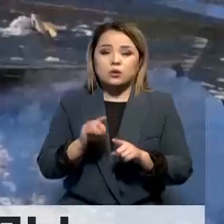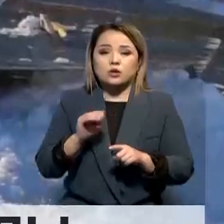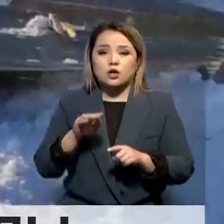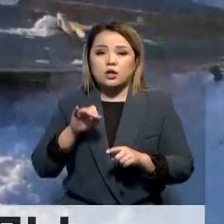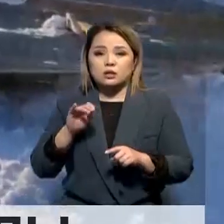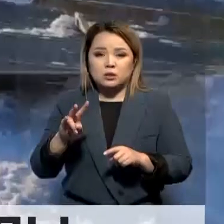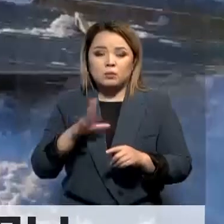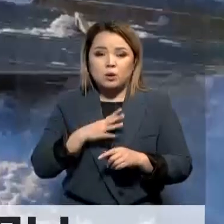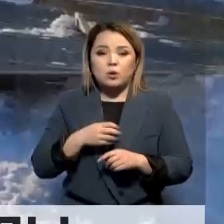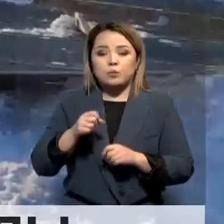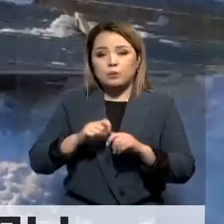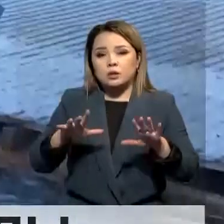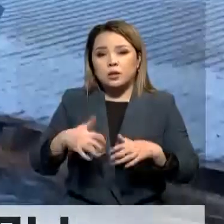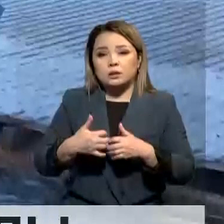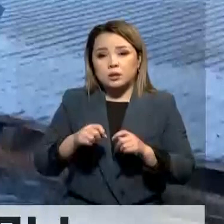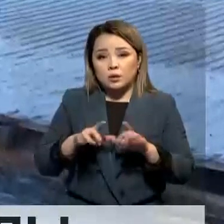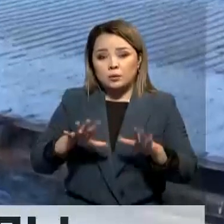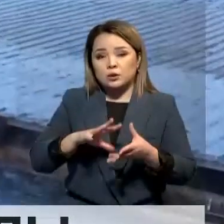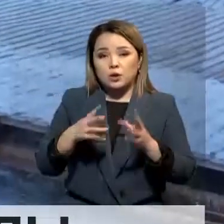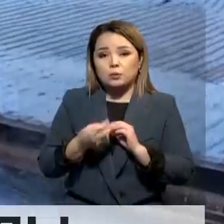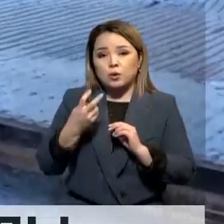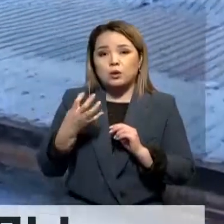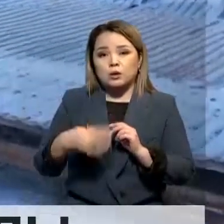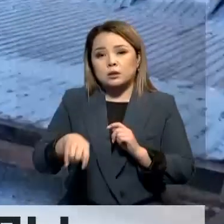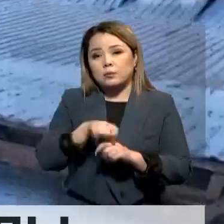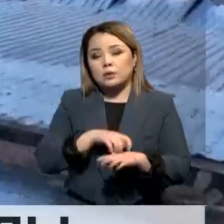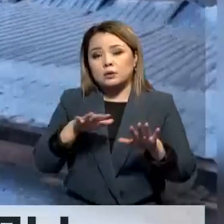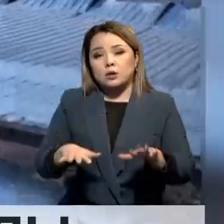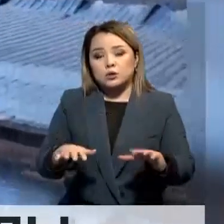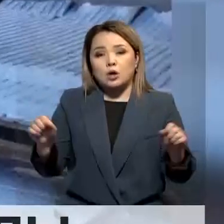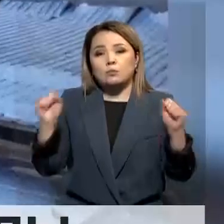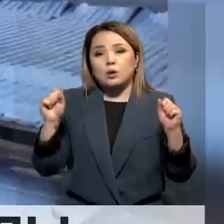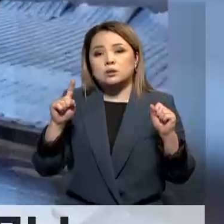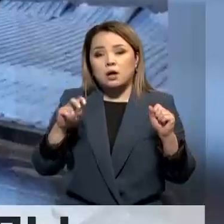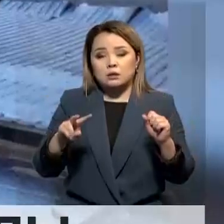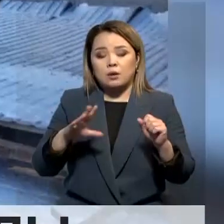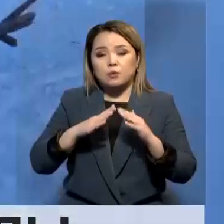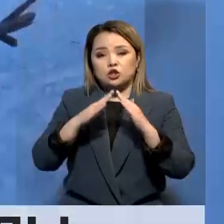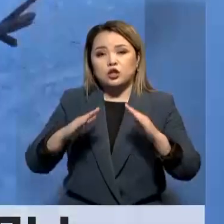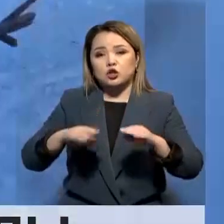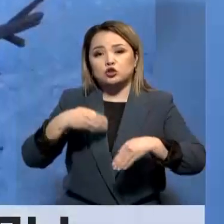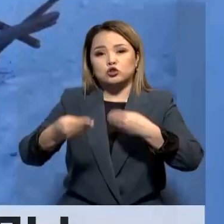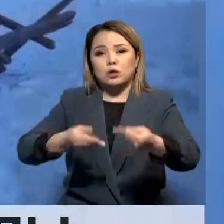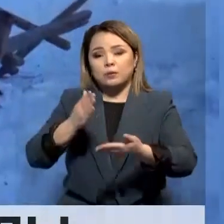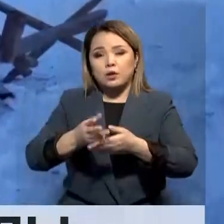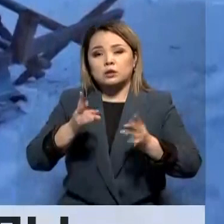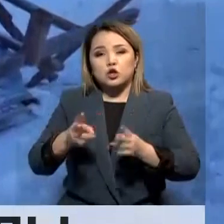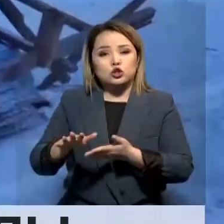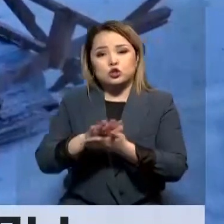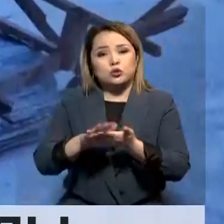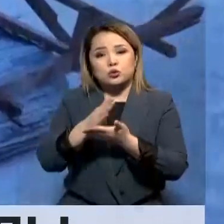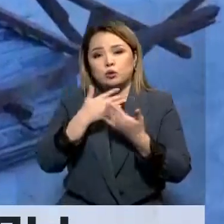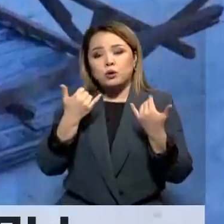ауданындағы жалпы орта білім беру мектебінде көлемі 240 шаршы метр болатын спорт залдың шатыры ұшып кетті. Зардап шеккендер